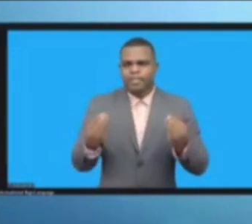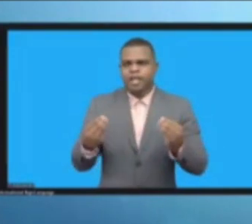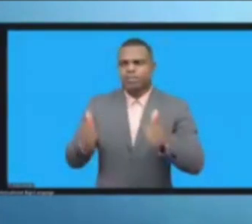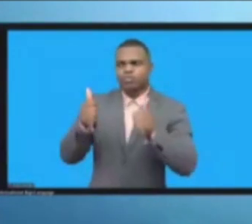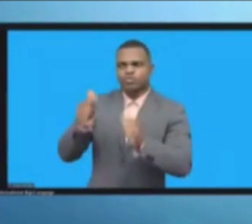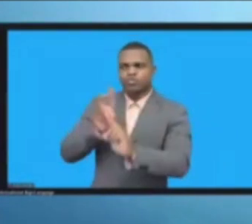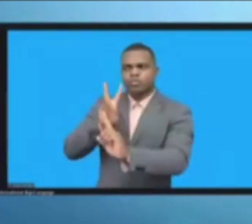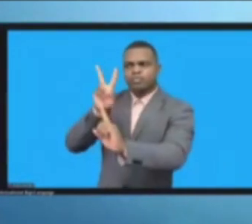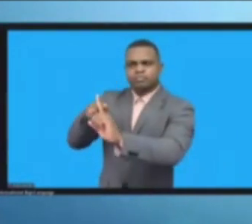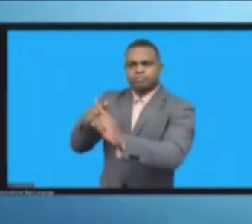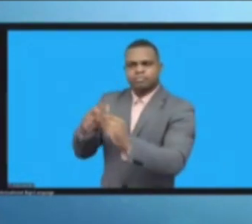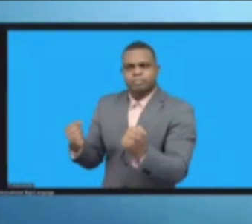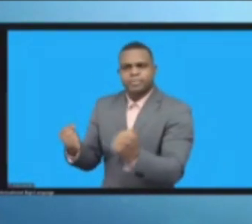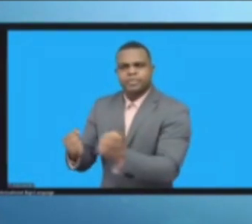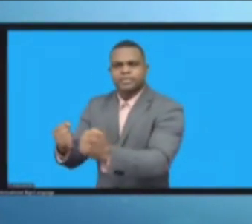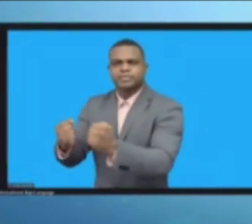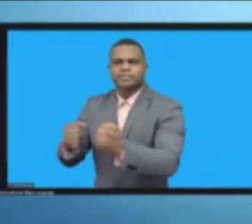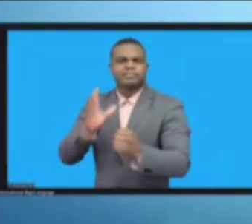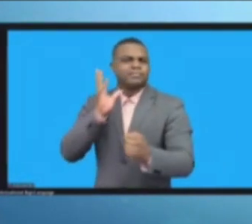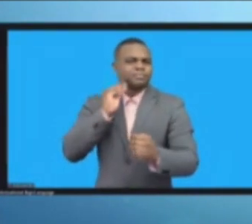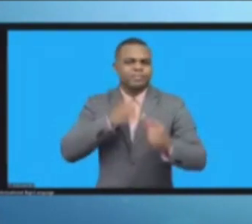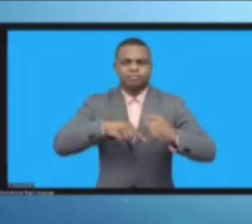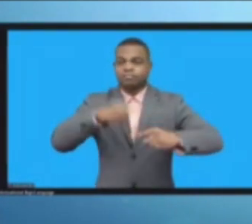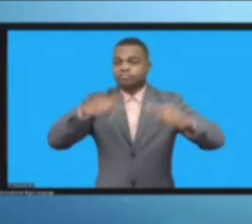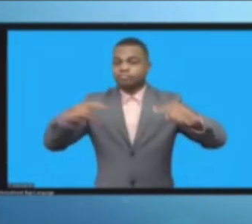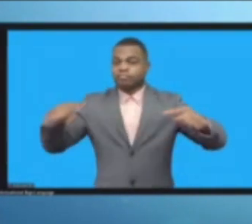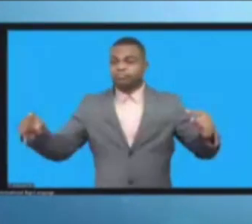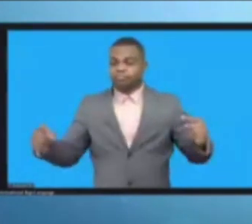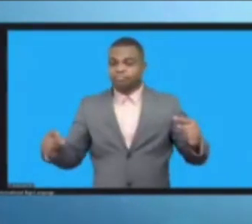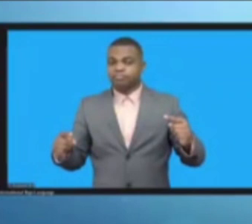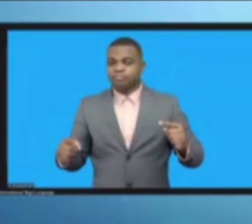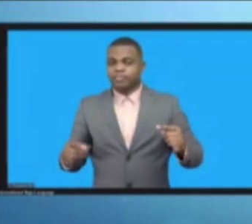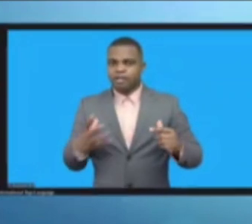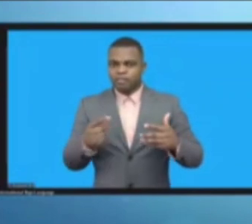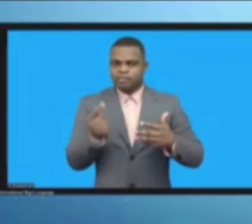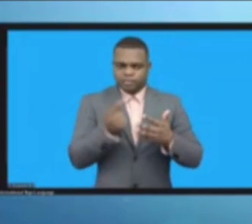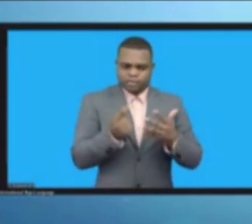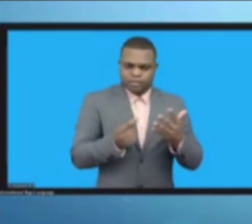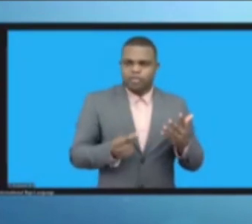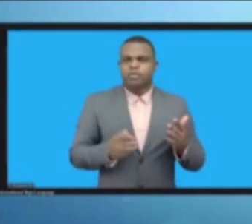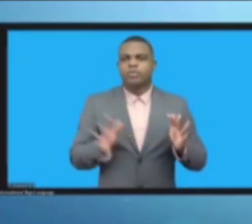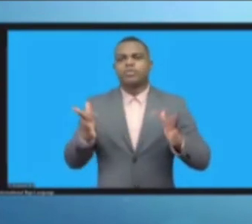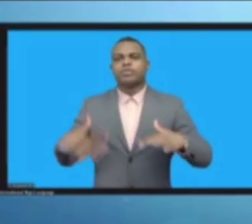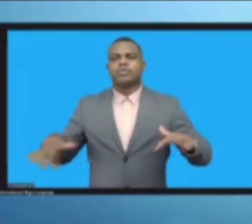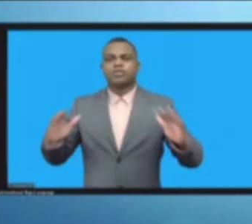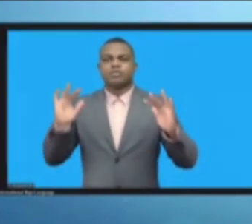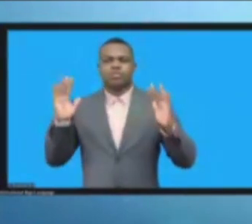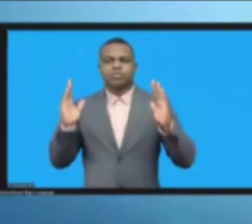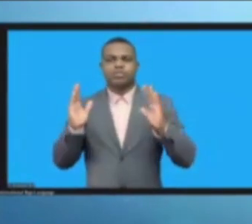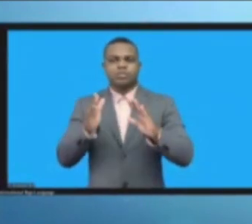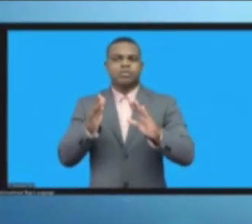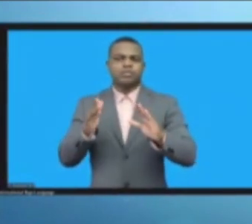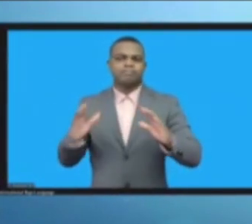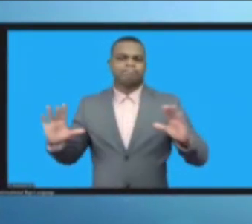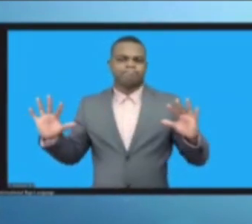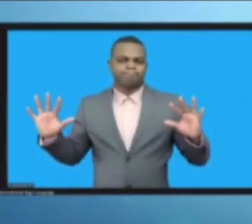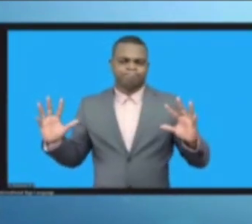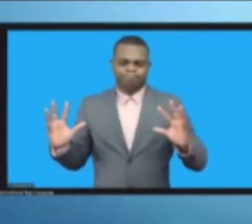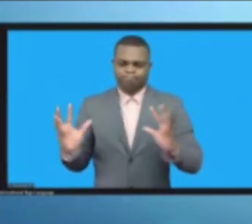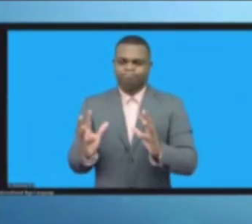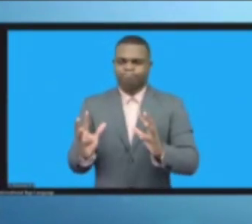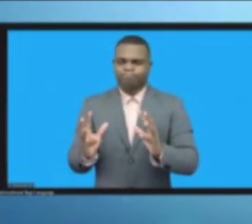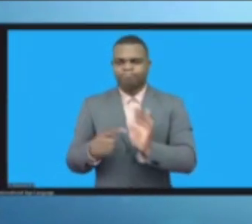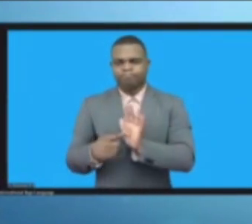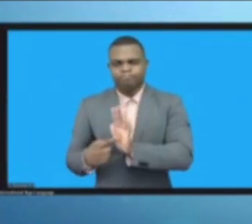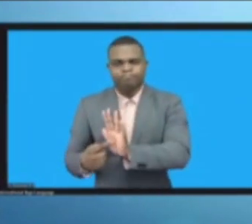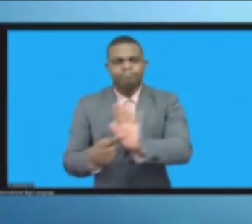политику, в том числе в случае реагирования на возникновение каких-то новых проблем и сложностей. Мы